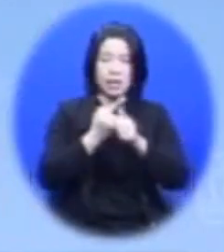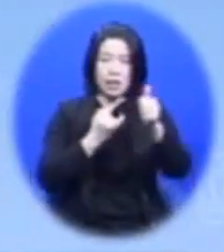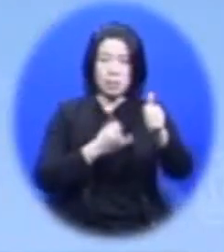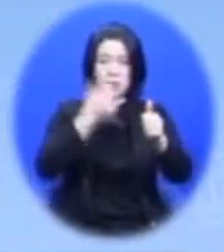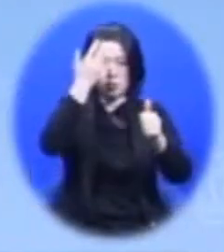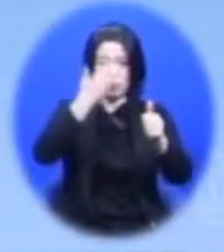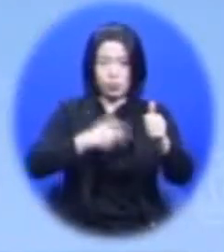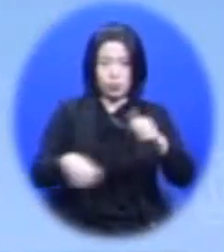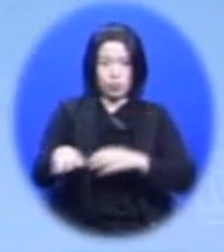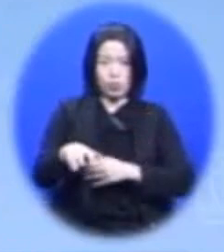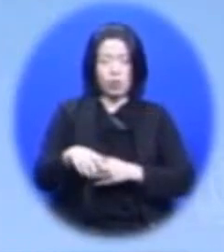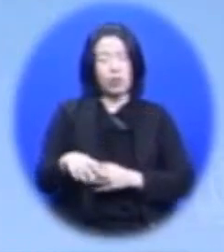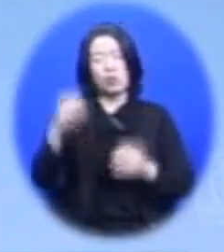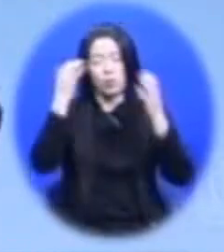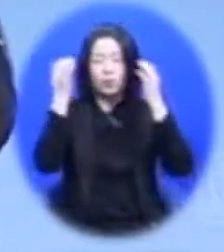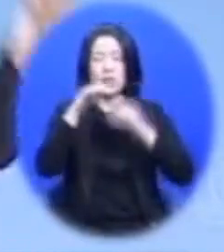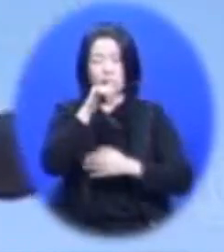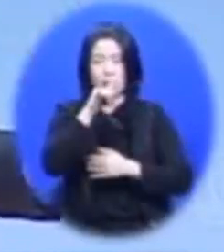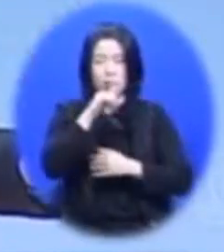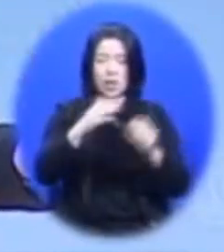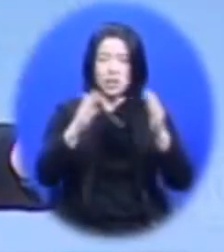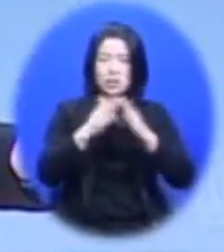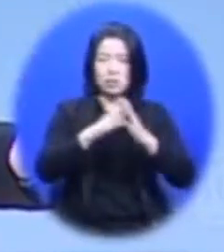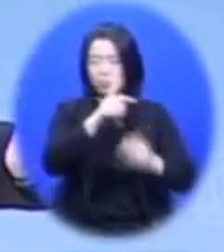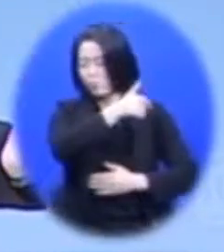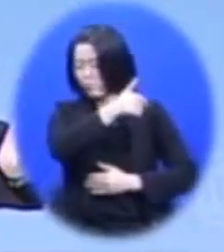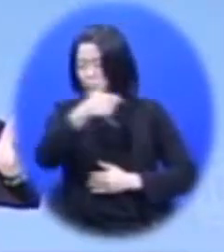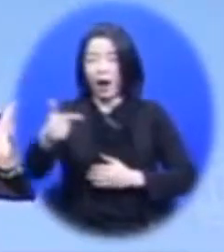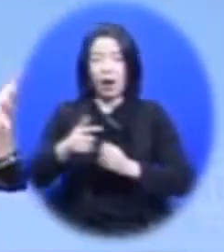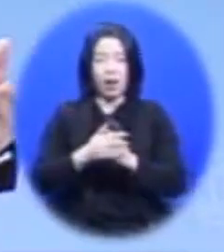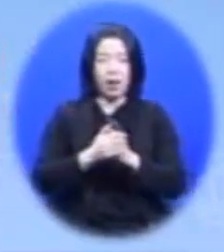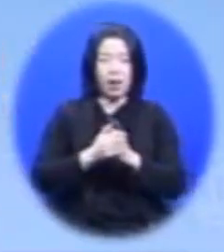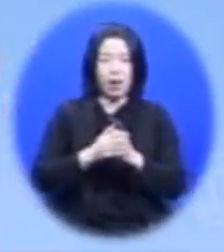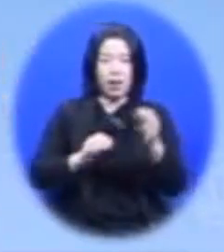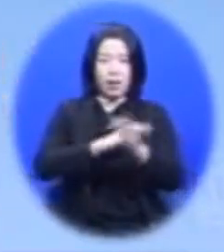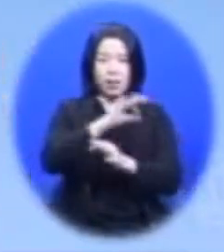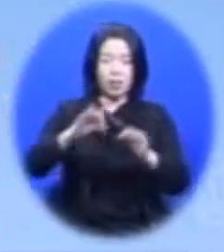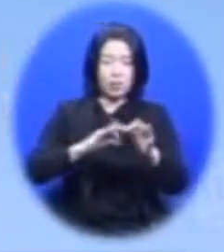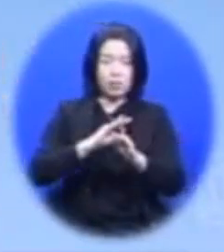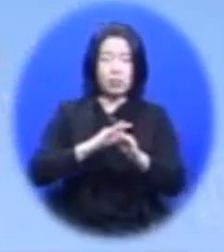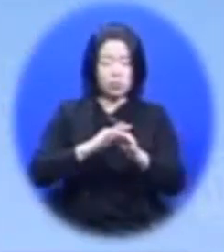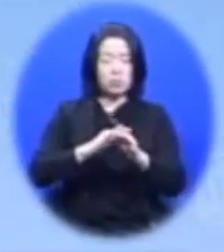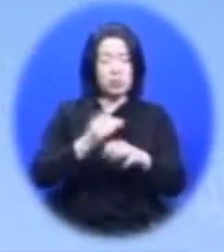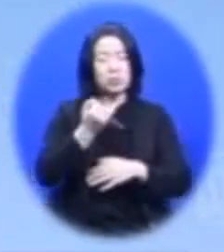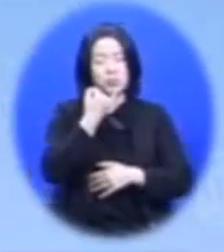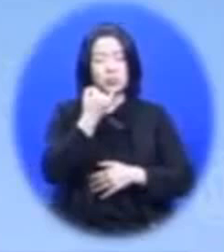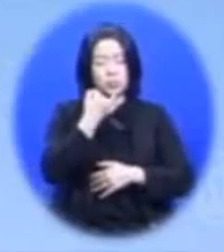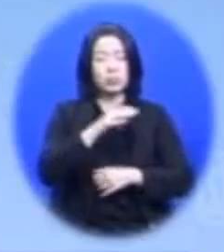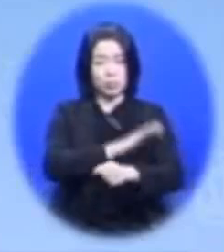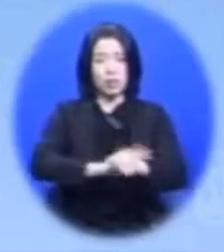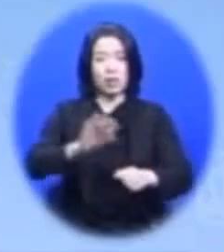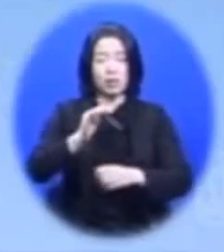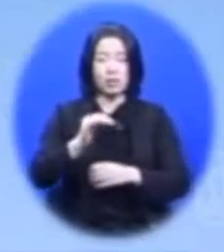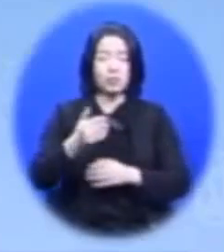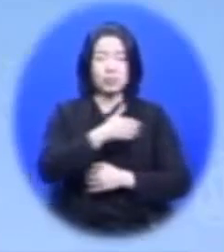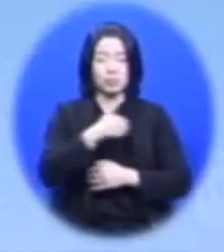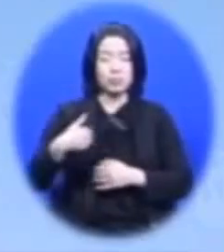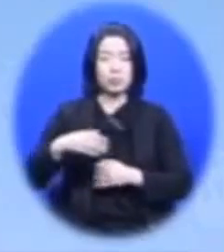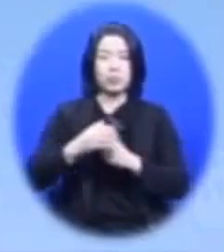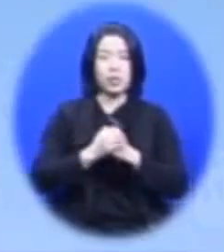고생하고 계시고 집은 대단히 큰 집이고 경제적으로는 비교적 넉넉하신 분입니다.